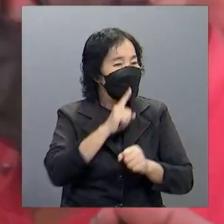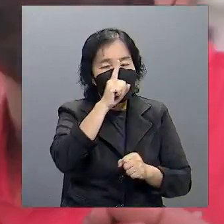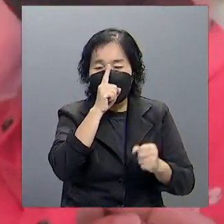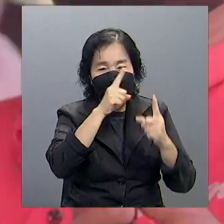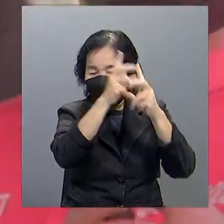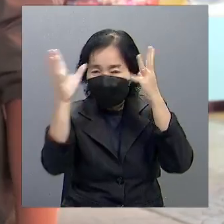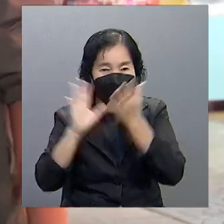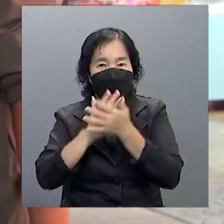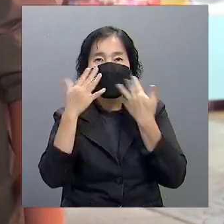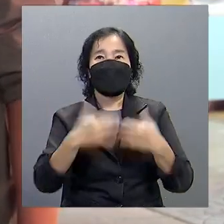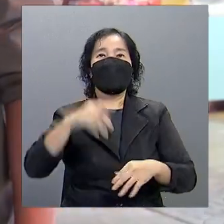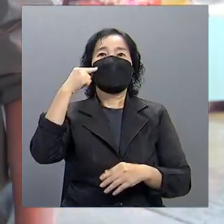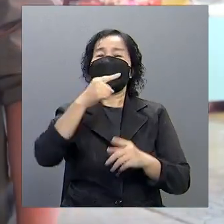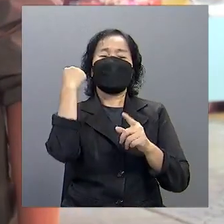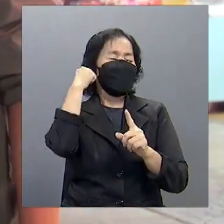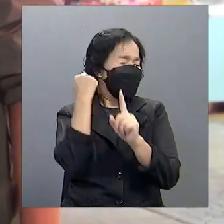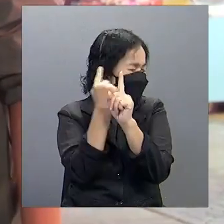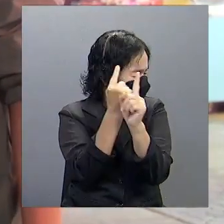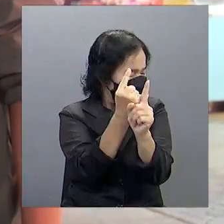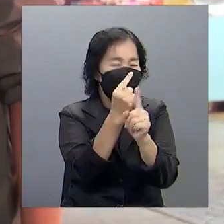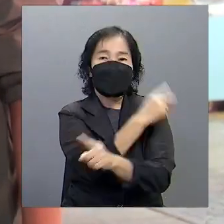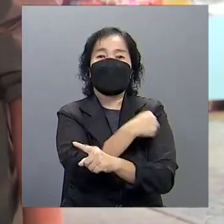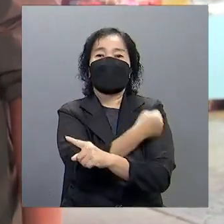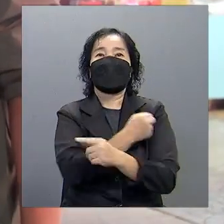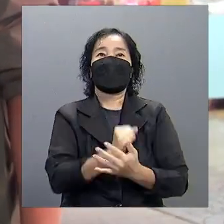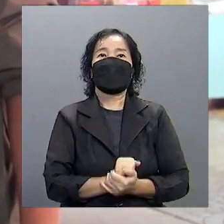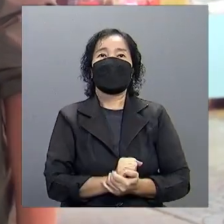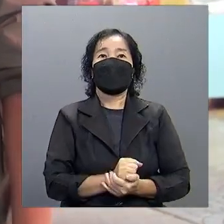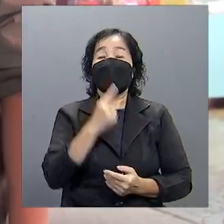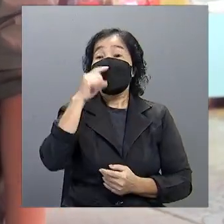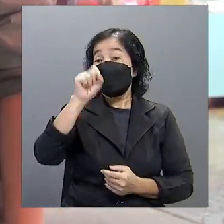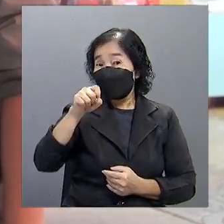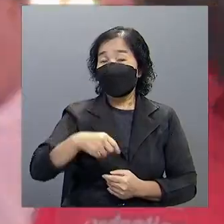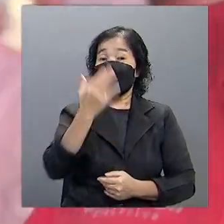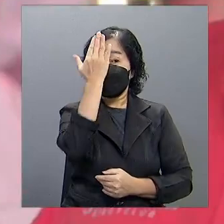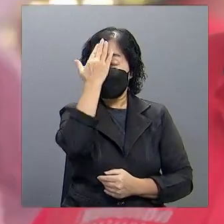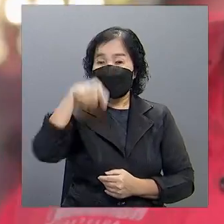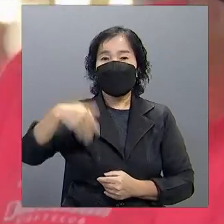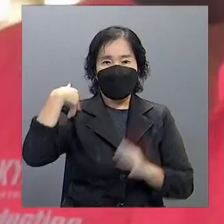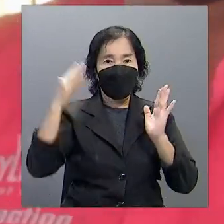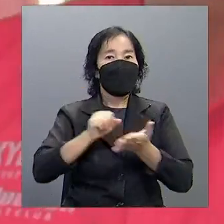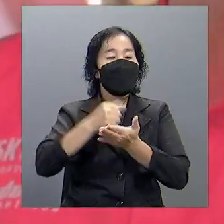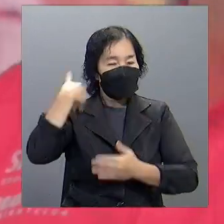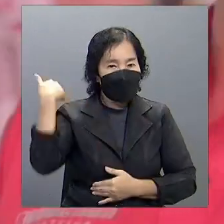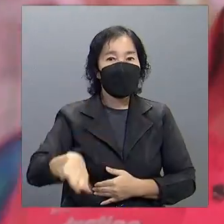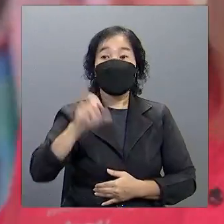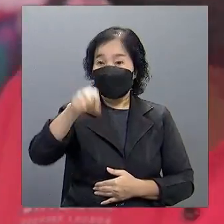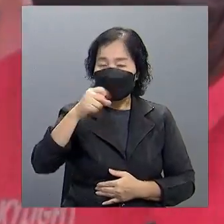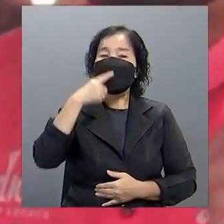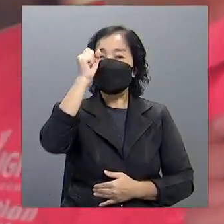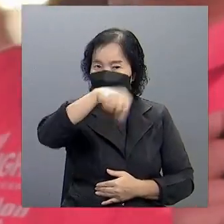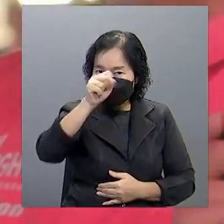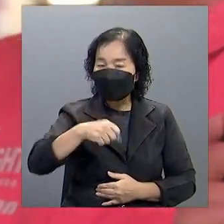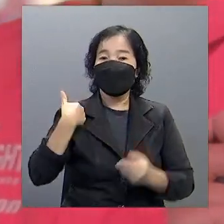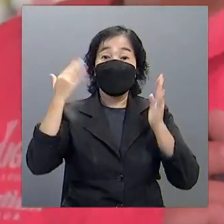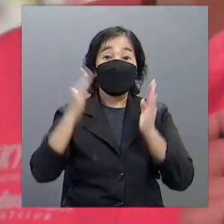สุขเชิญตรวจเลย จริงๆแล้วน้องกลุ่มที่คัดกรองจากด้านหน้านี้จะมีความสำคัญสูงเลยครับ ครับ ไหมครับ ต้องผ่านกับ เขา